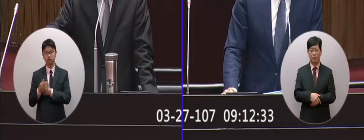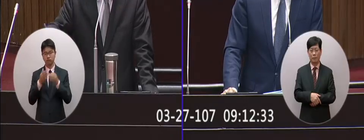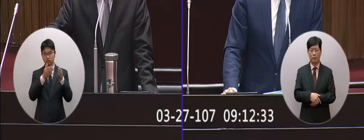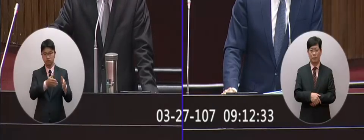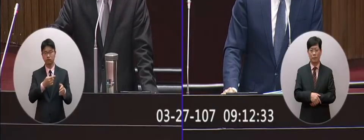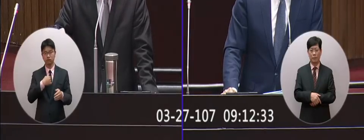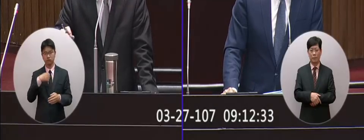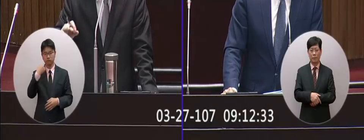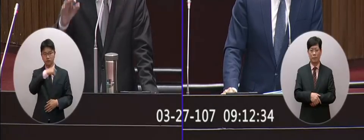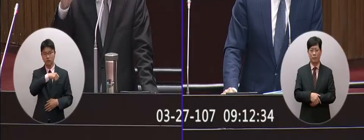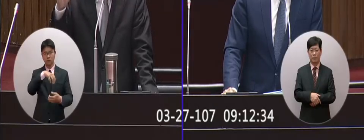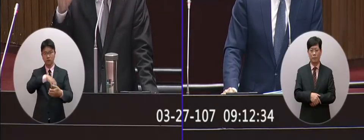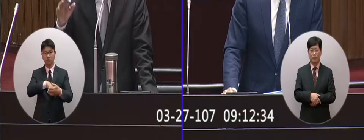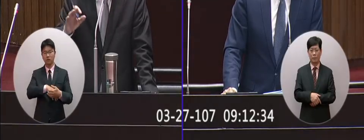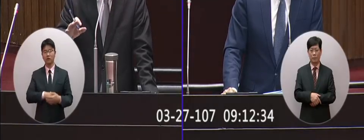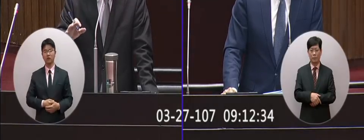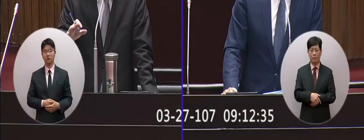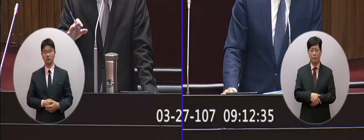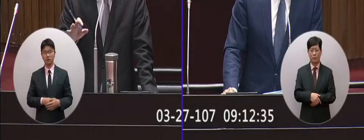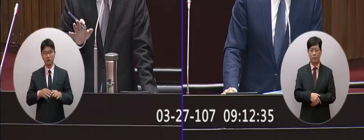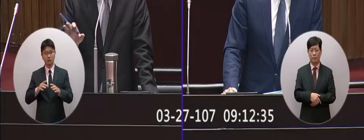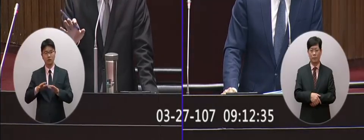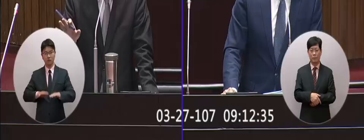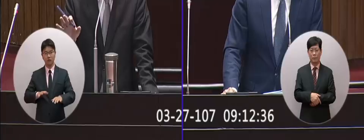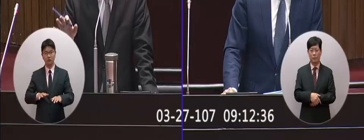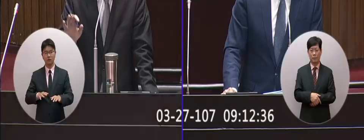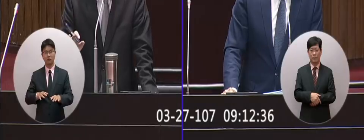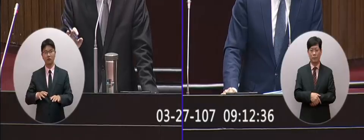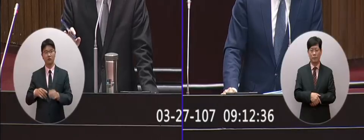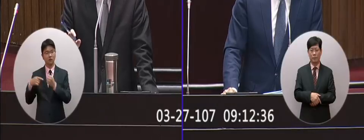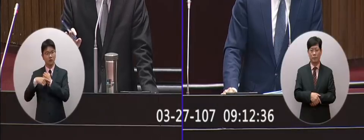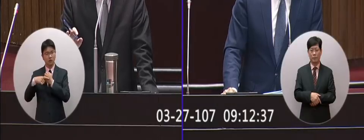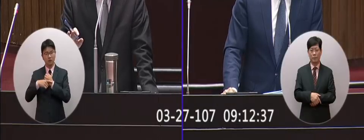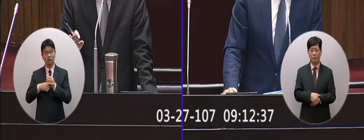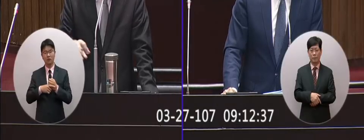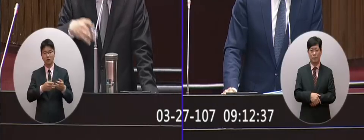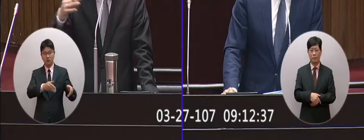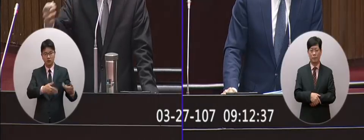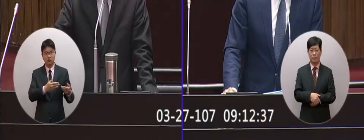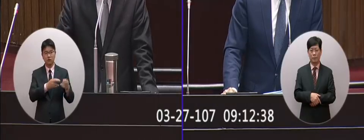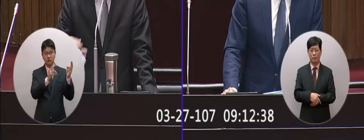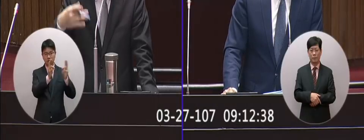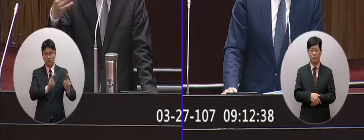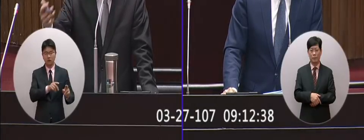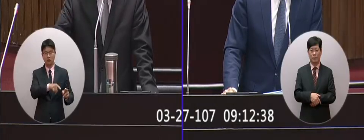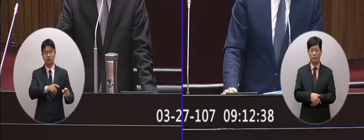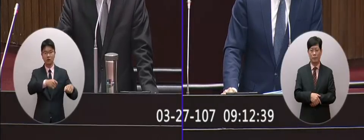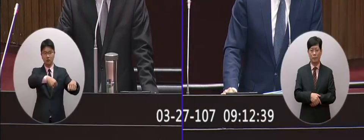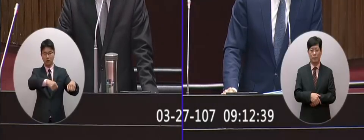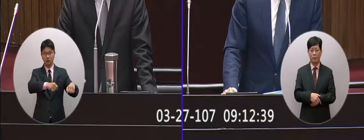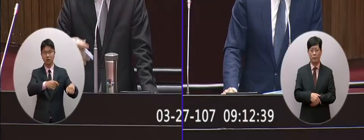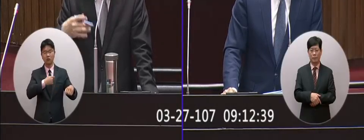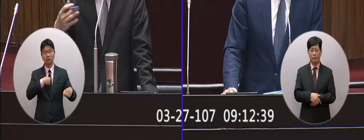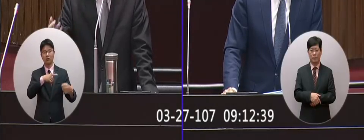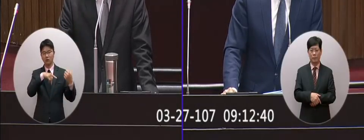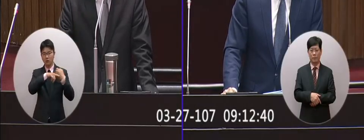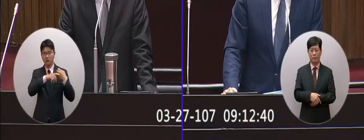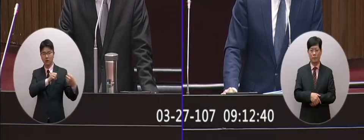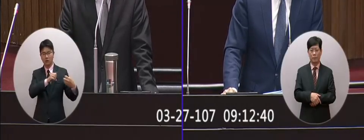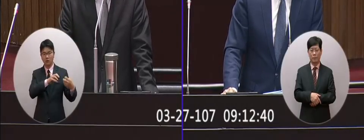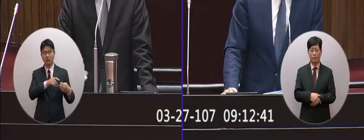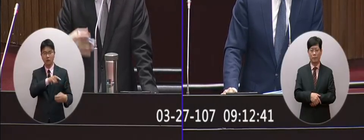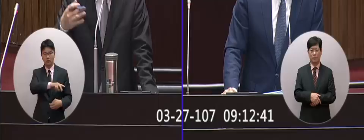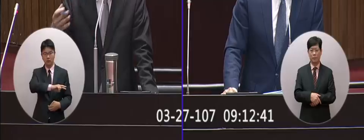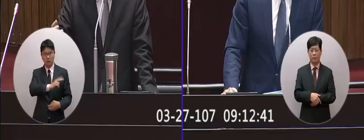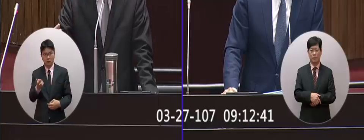现在也有几家用氢能源当作机车的动力，也跟他在了解怎么样让它规格